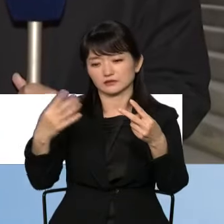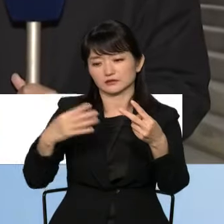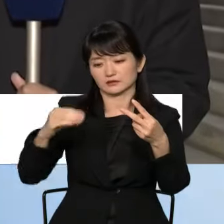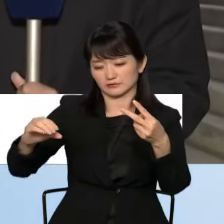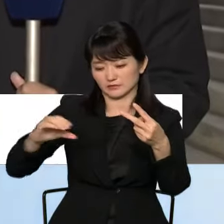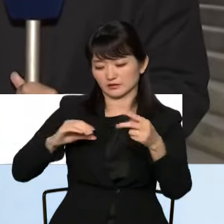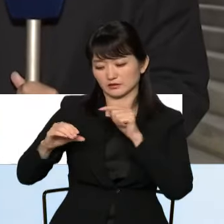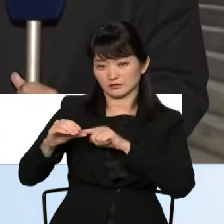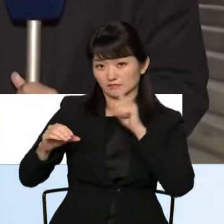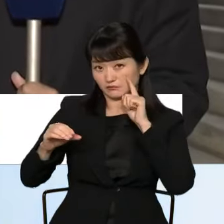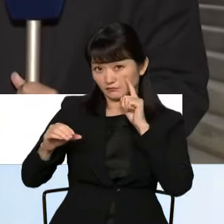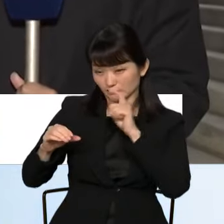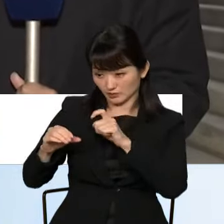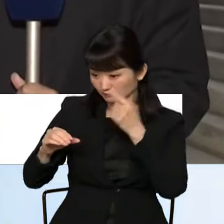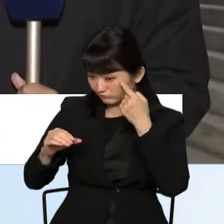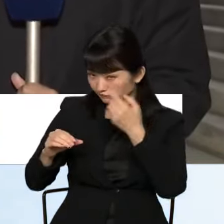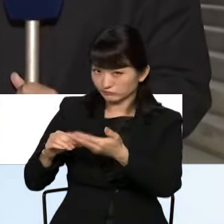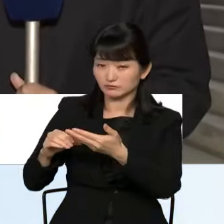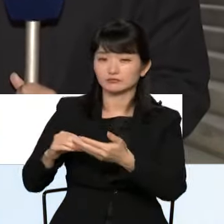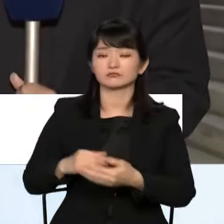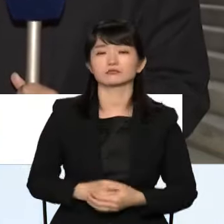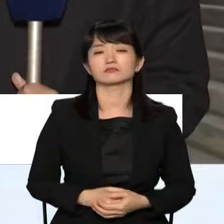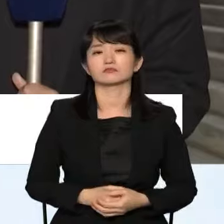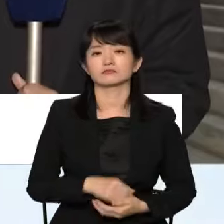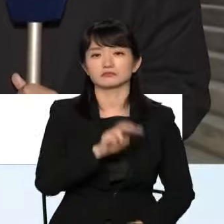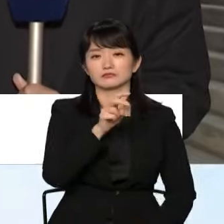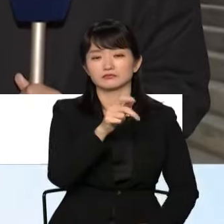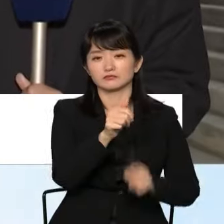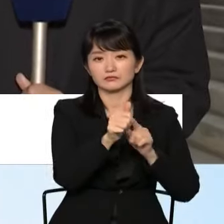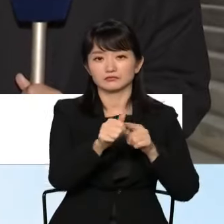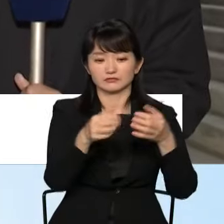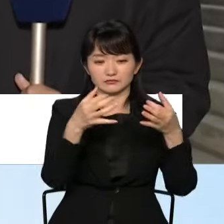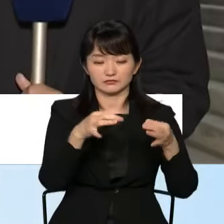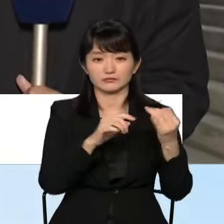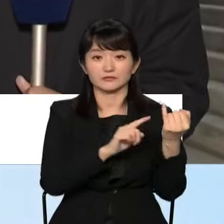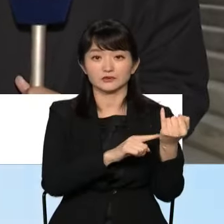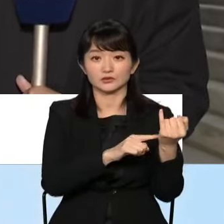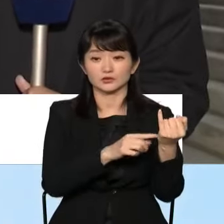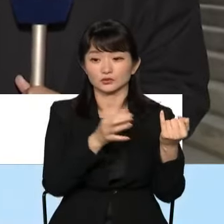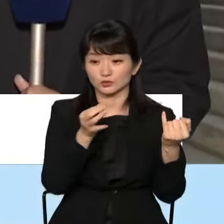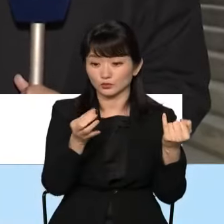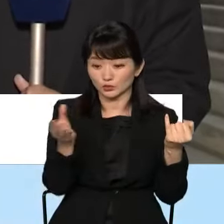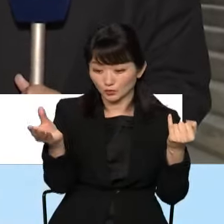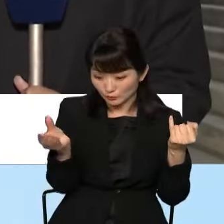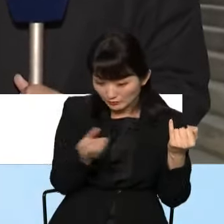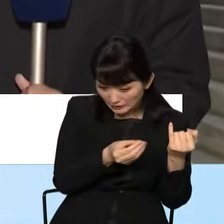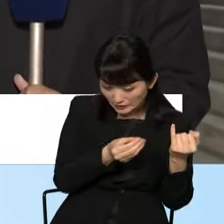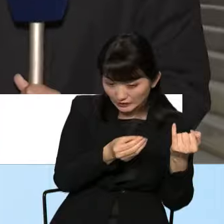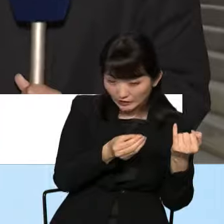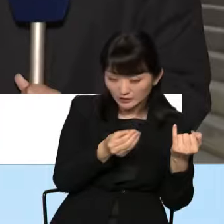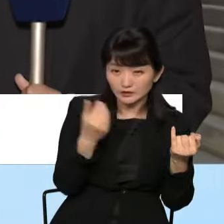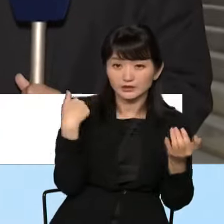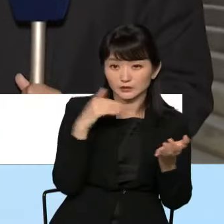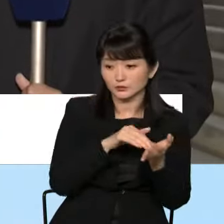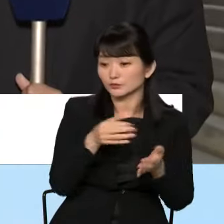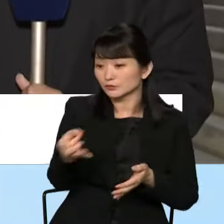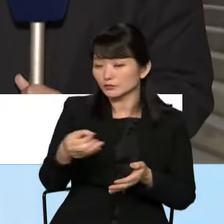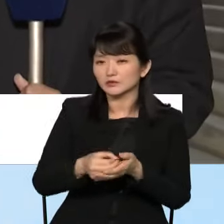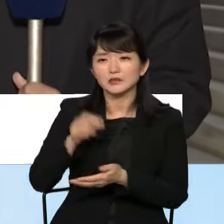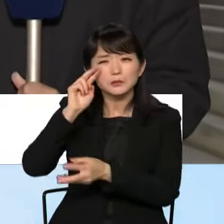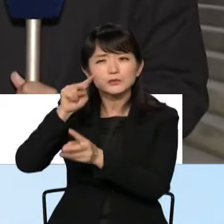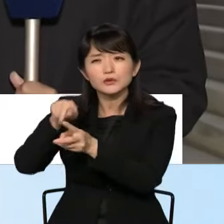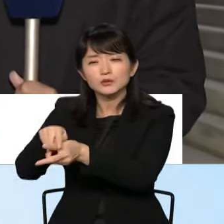원을 받았다는 의혹을 따져 물었습니다. 명 씨는 김전 의원에게는 빌려준 돈을 받은 것이다. 또 예비 후보자들의